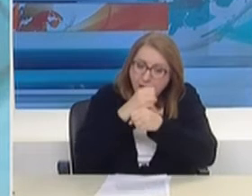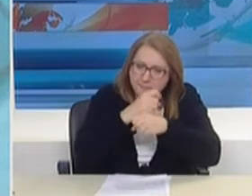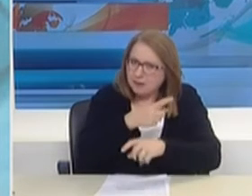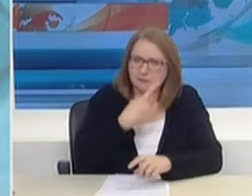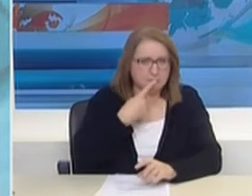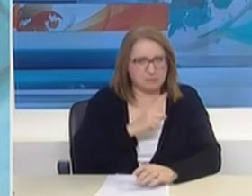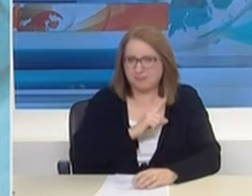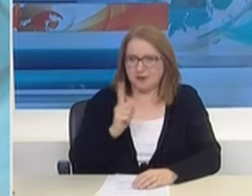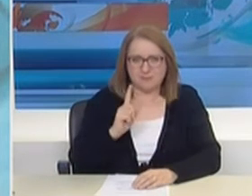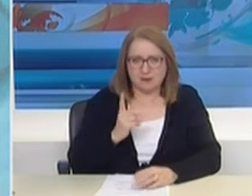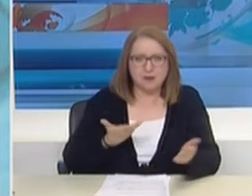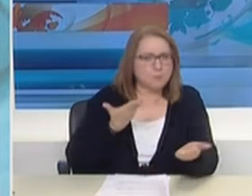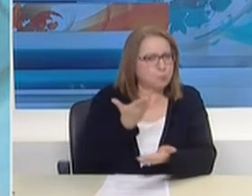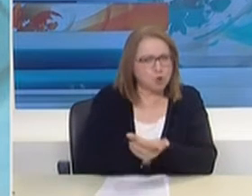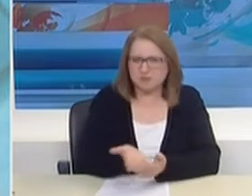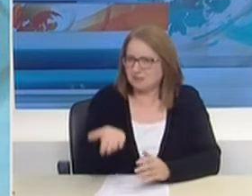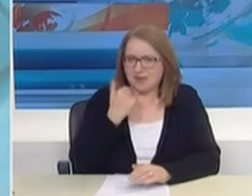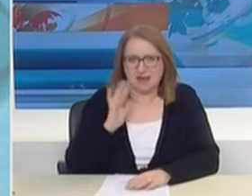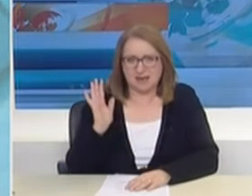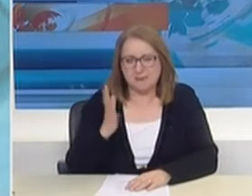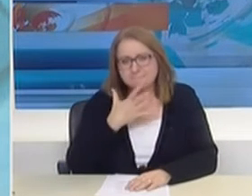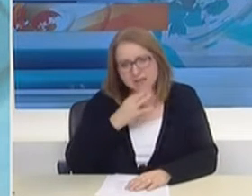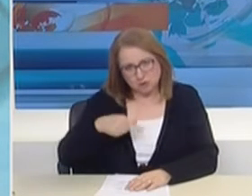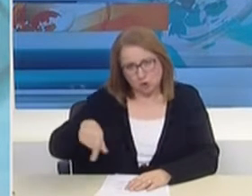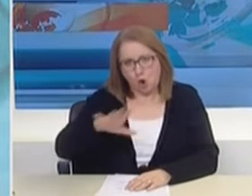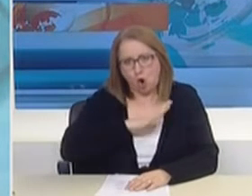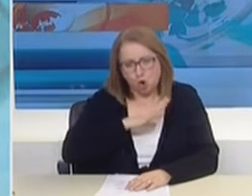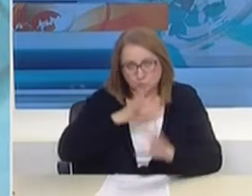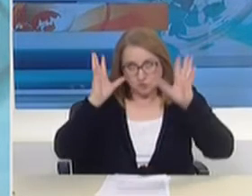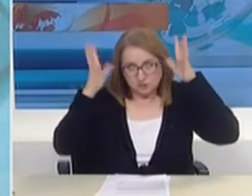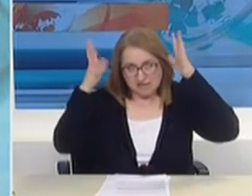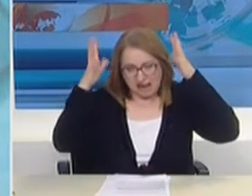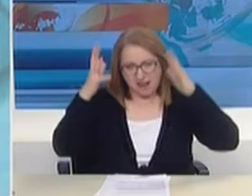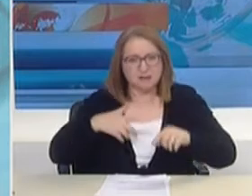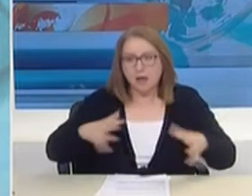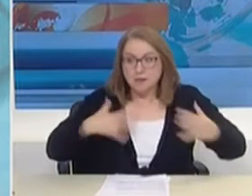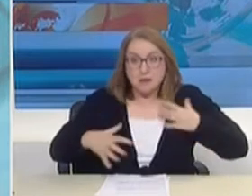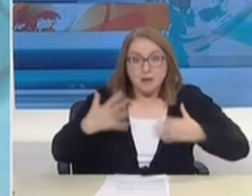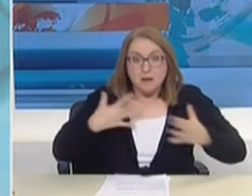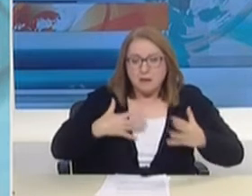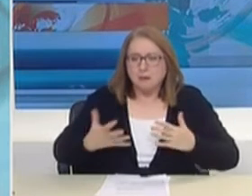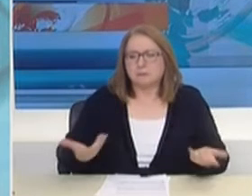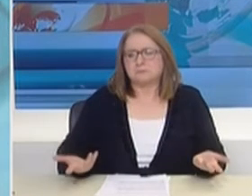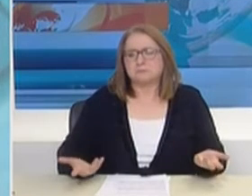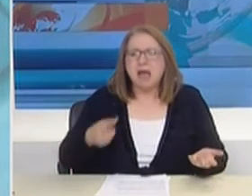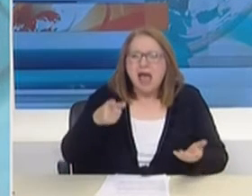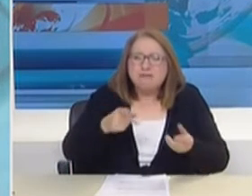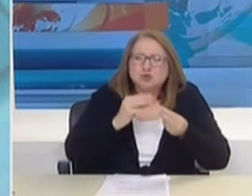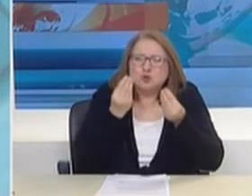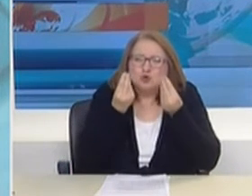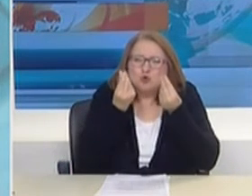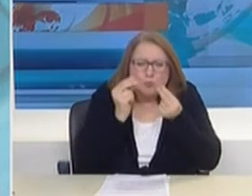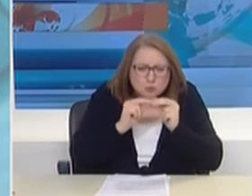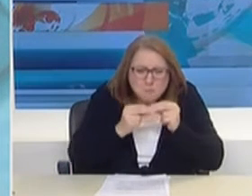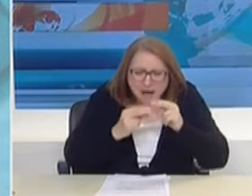προτείνει. Δεν μπορούμε να τρελαίνουμε τον κόσμο επειδή κάποιος δημοσίευσε με μια μεθοδολογία η οποία είναι